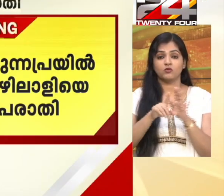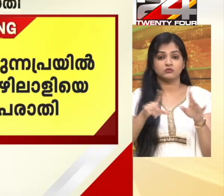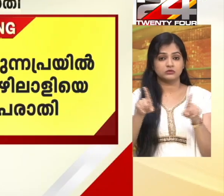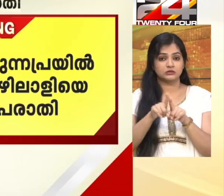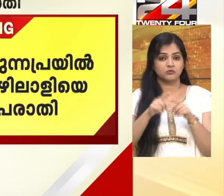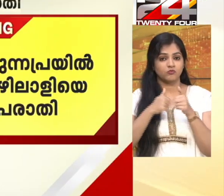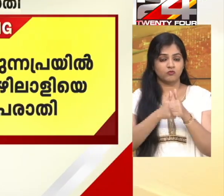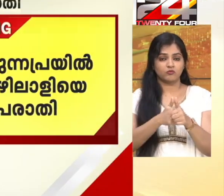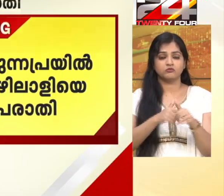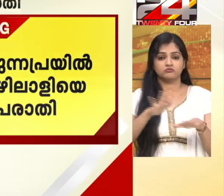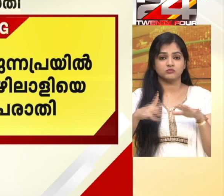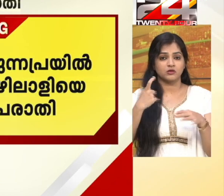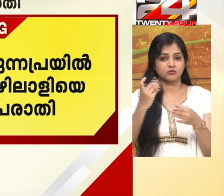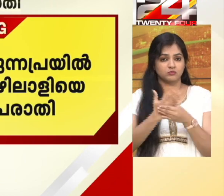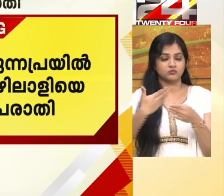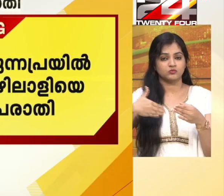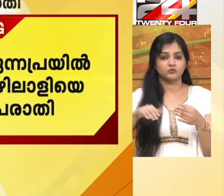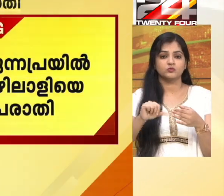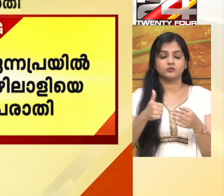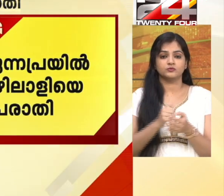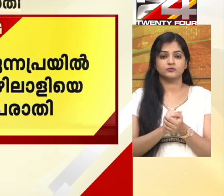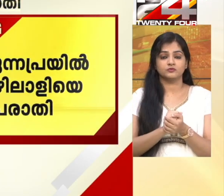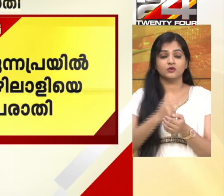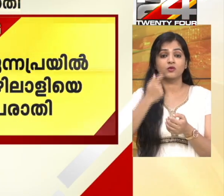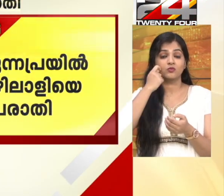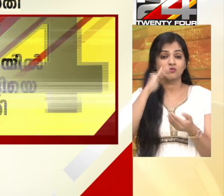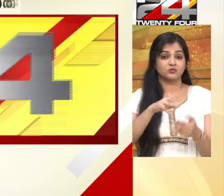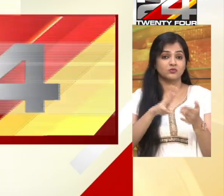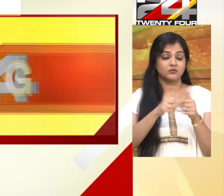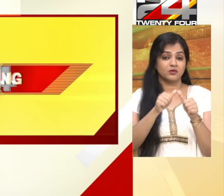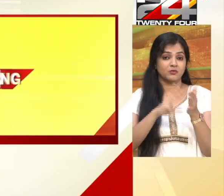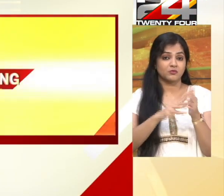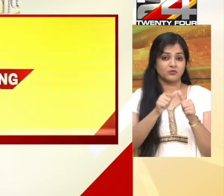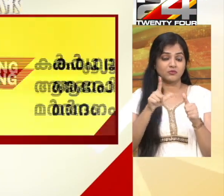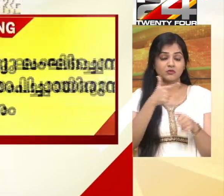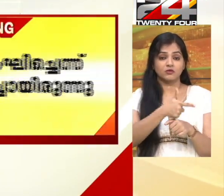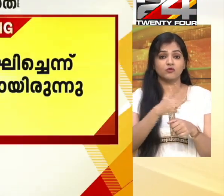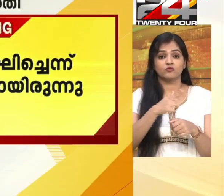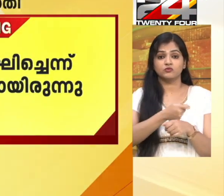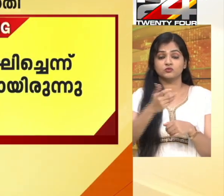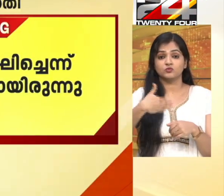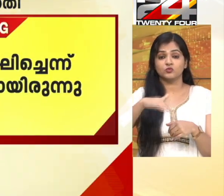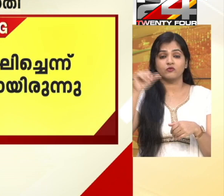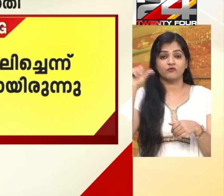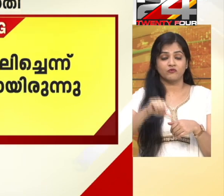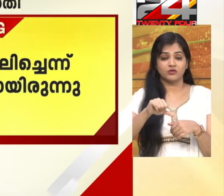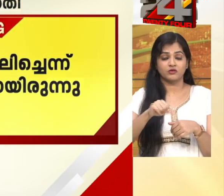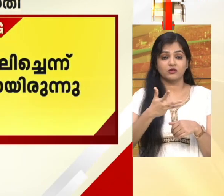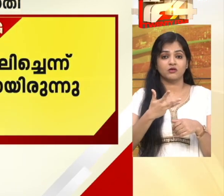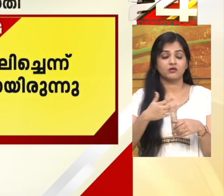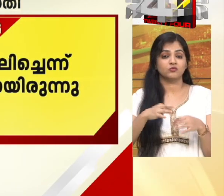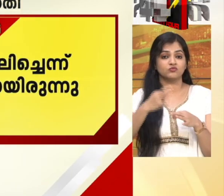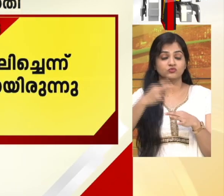സാധ്യതയുമുണ്ട്. പക്ഷേ ഒരു മത്സ്യത്തൊഴിലാളി യുവാവ് എന്ന നിലയ്ക്ക് ഇനിയിപ്പോൾ മകൻ്റെ ഭാവിക്ക് എന്തെങ്കിലും പ്രശ്നമുണ്ടാകുമോ എന്ന് കരുതി പരാതിയുമായി പോകണ്ട എന്ന് പറഞ്ഞ് താൻ തടഞ്ഞു എന്നാണ് അമലിൻ്റെ